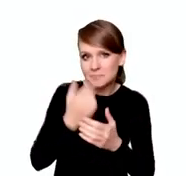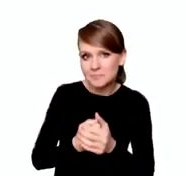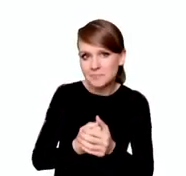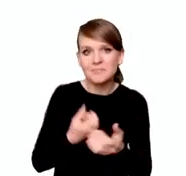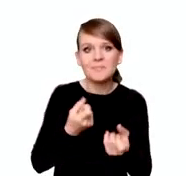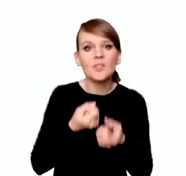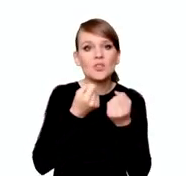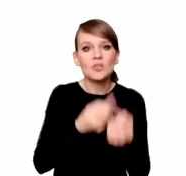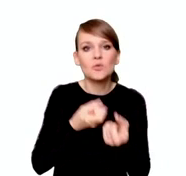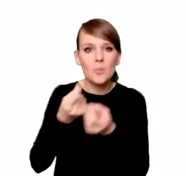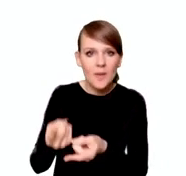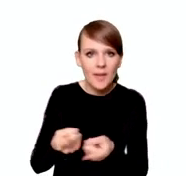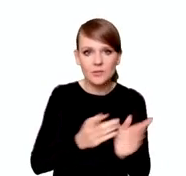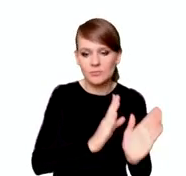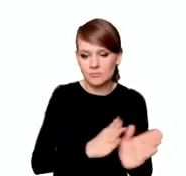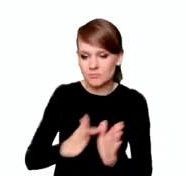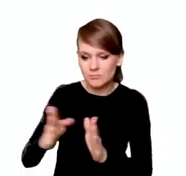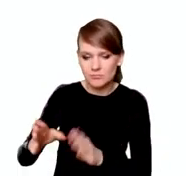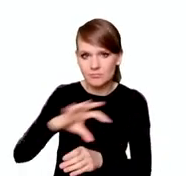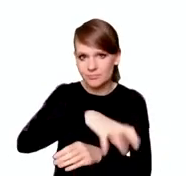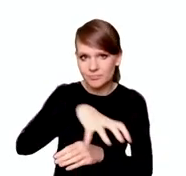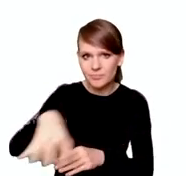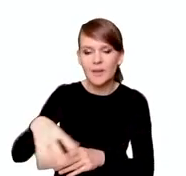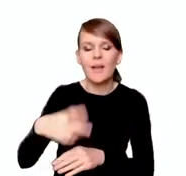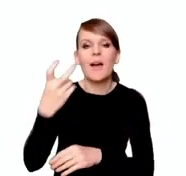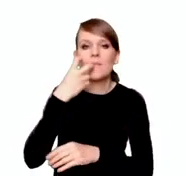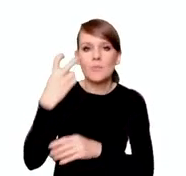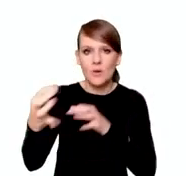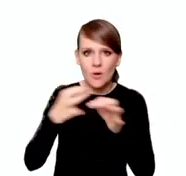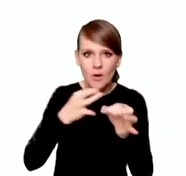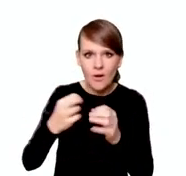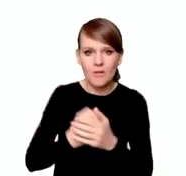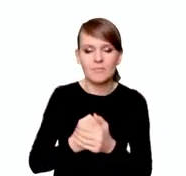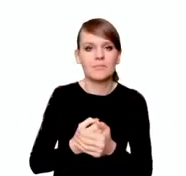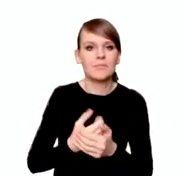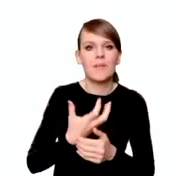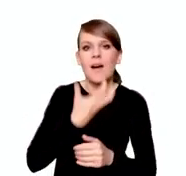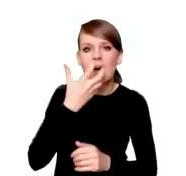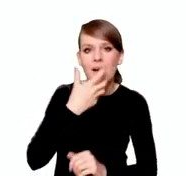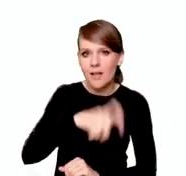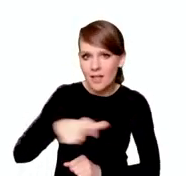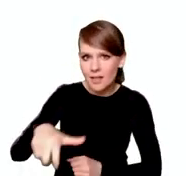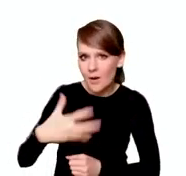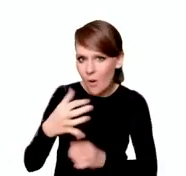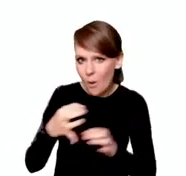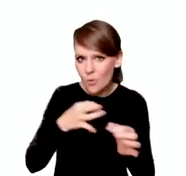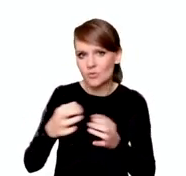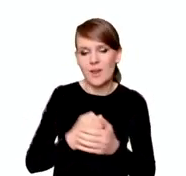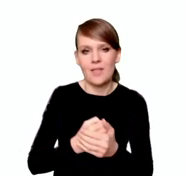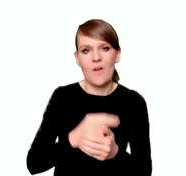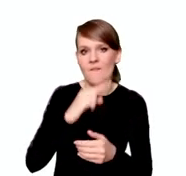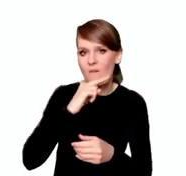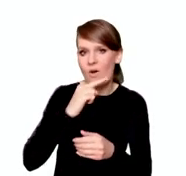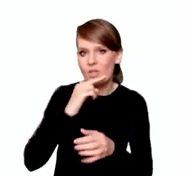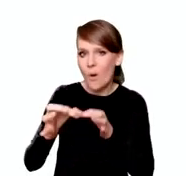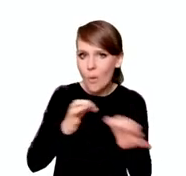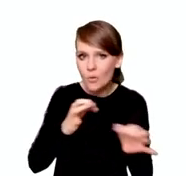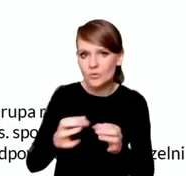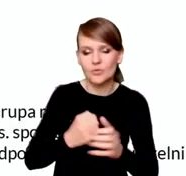odpadów, oszczędność energii elektrycznej, oszczędność energii cieplnej, oszczędność wody, oszczędność